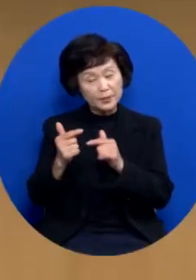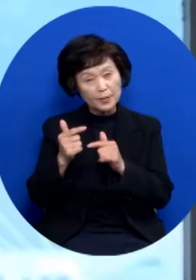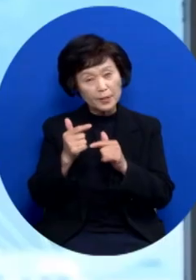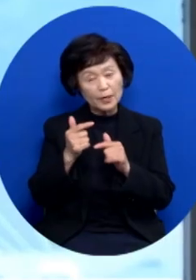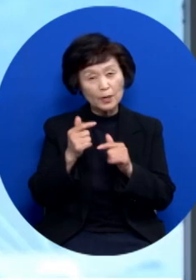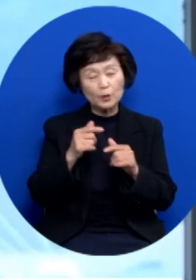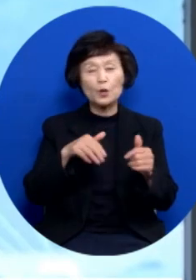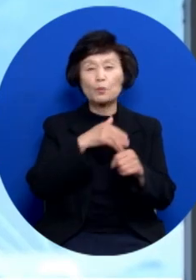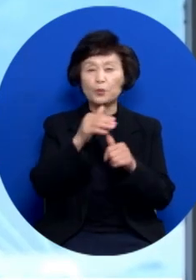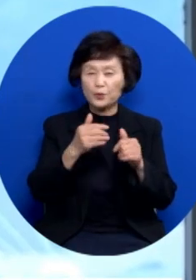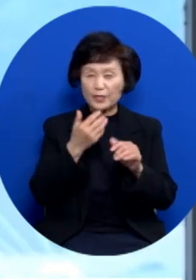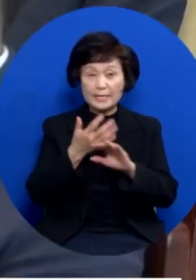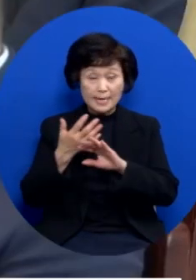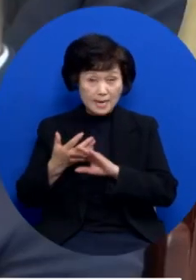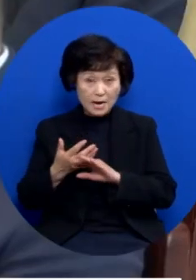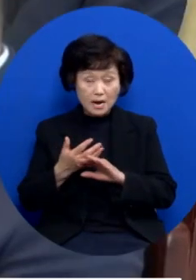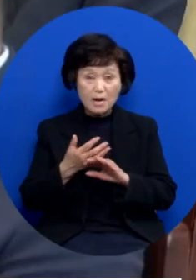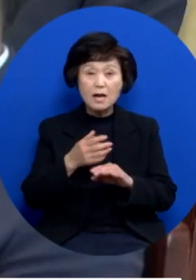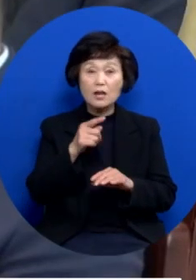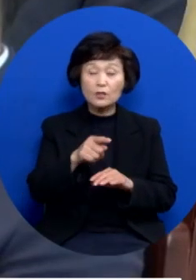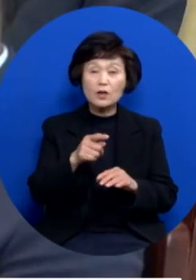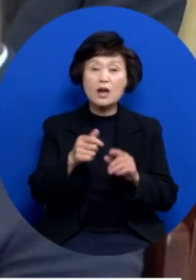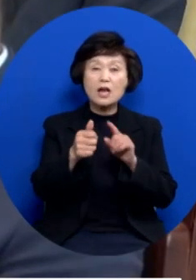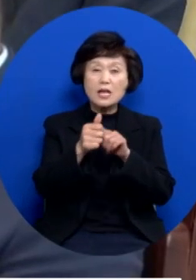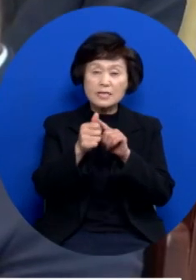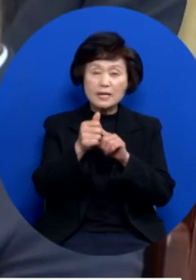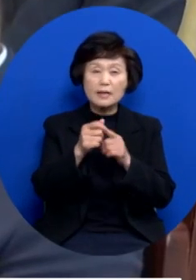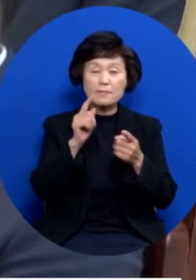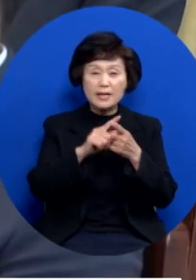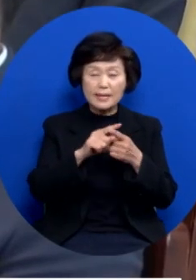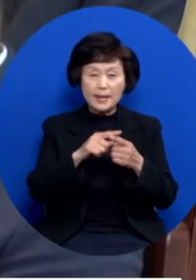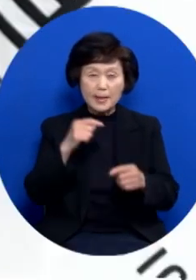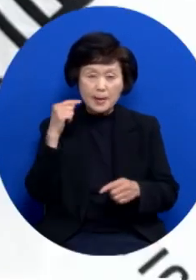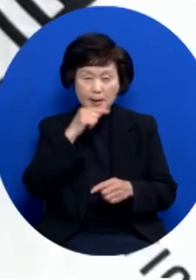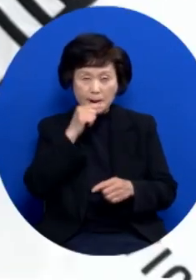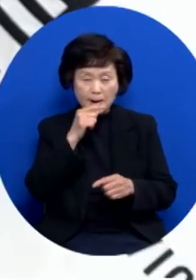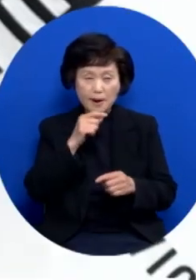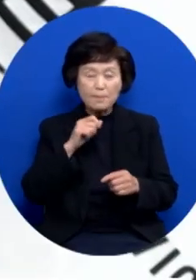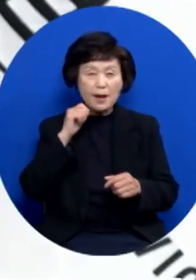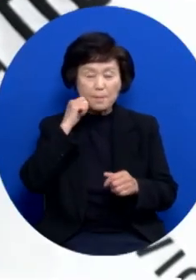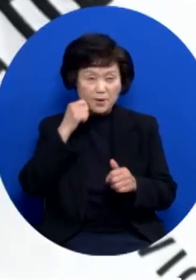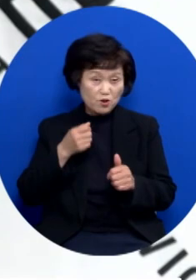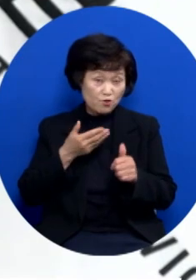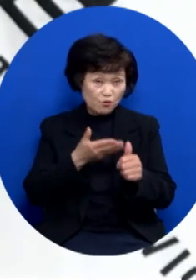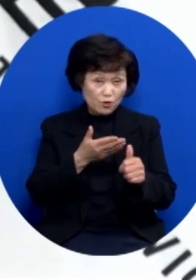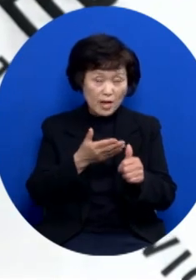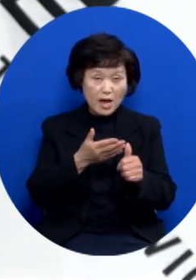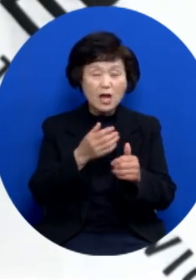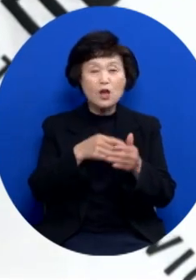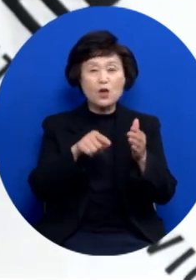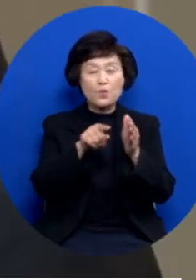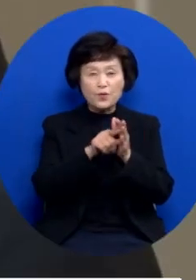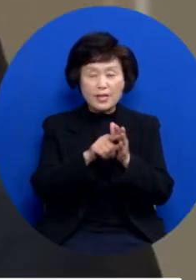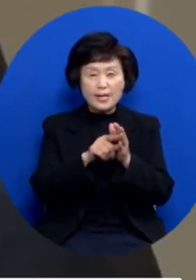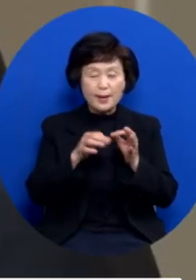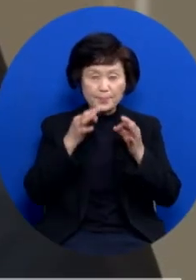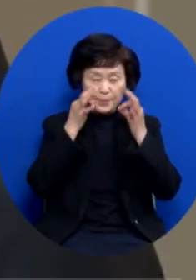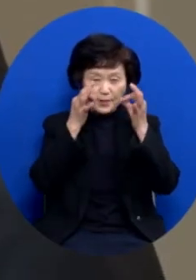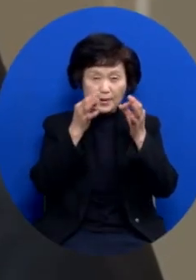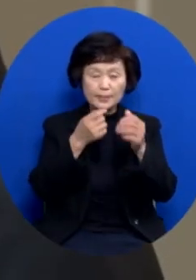사건을 맡은 대전지방검찰청에 범행에 상응하는 엄정한 형벌이 집행되도록 공소유지에 최선을 다하라고